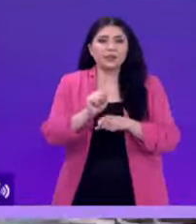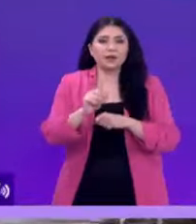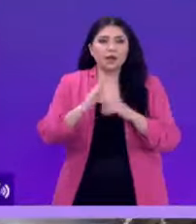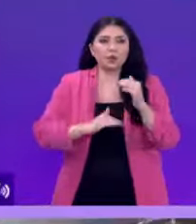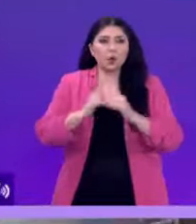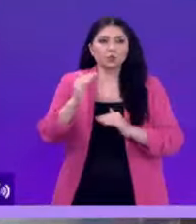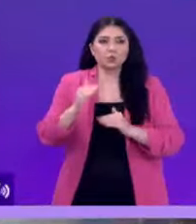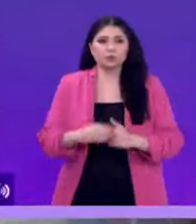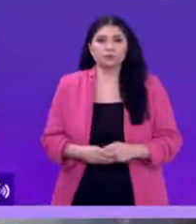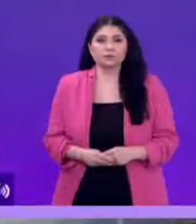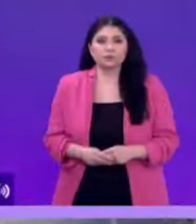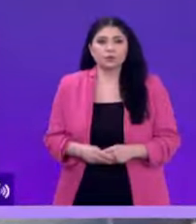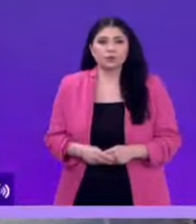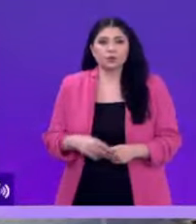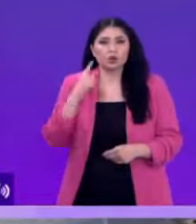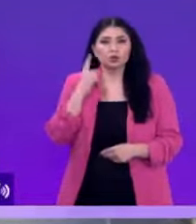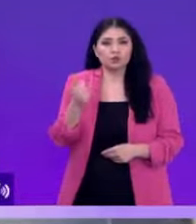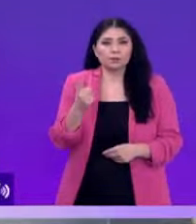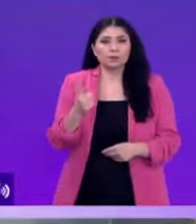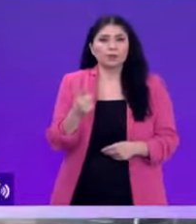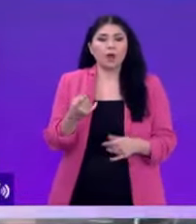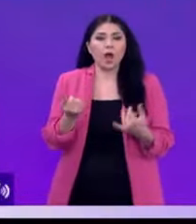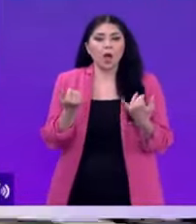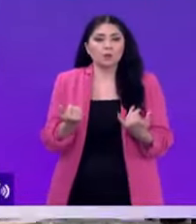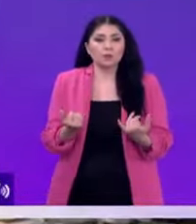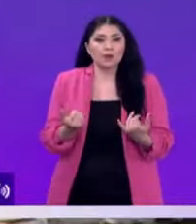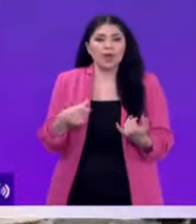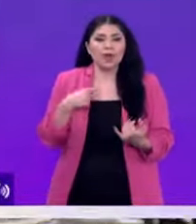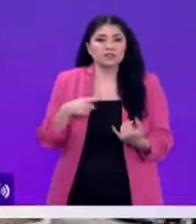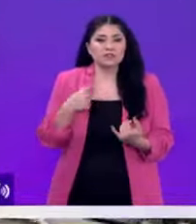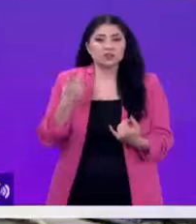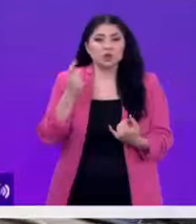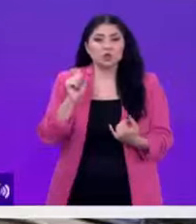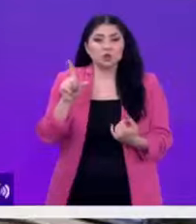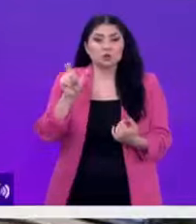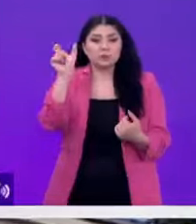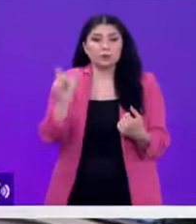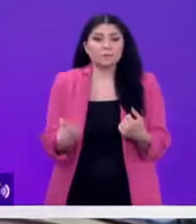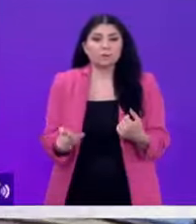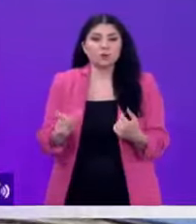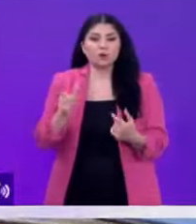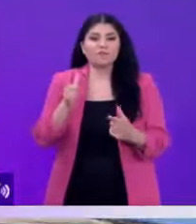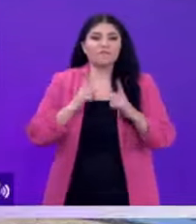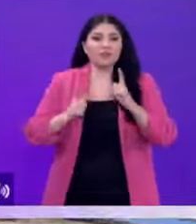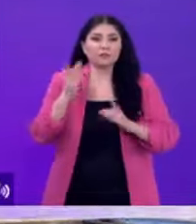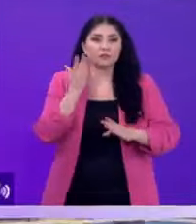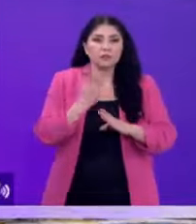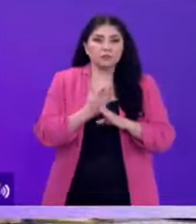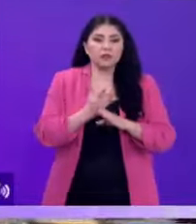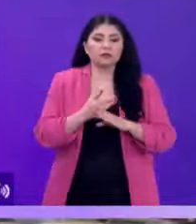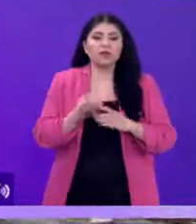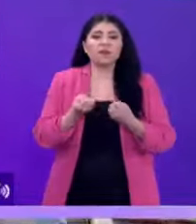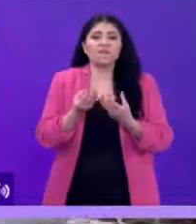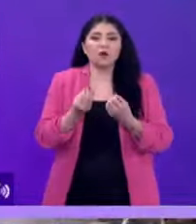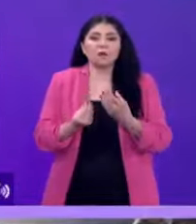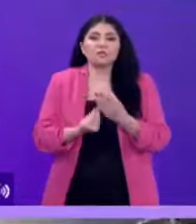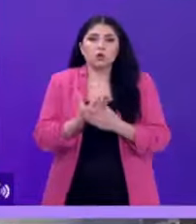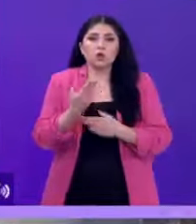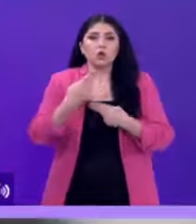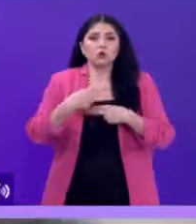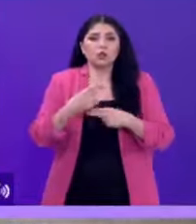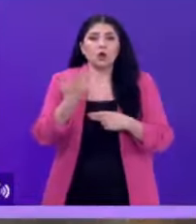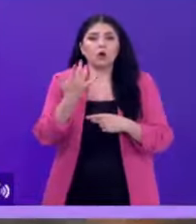în acest moment că acolo există 12 victime. Datele se actualizează